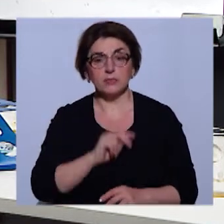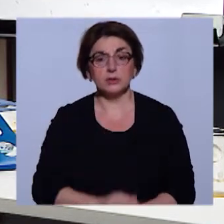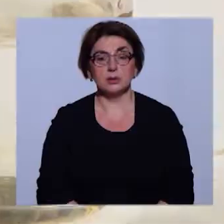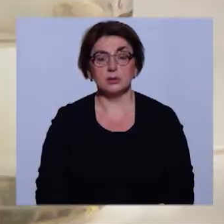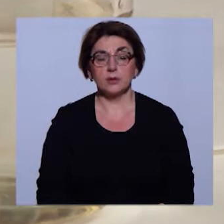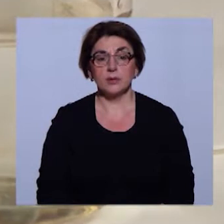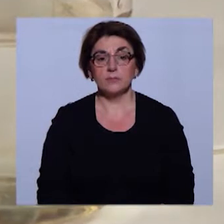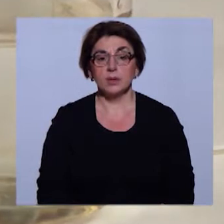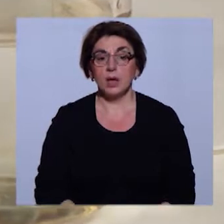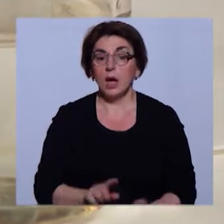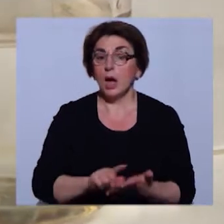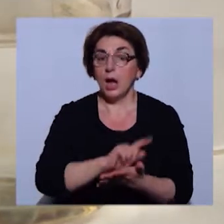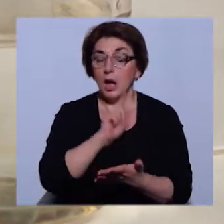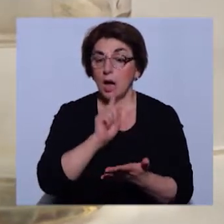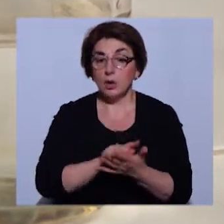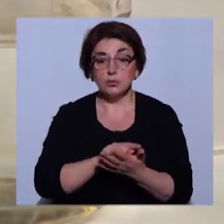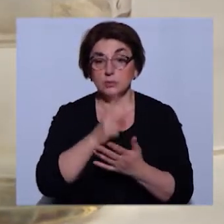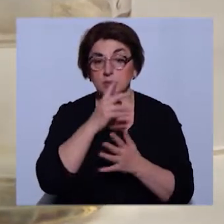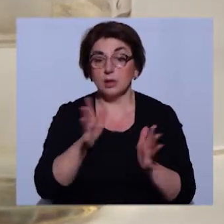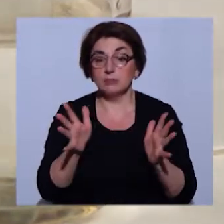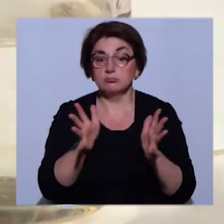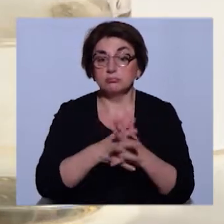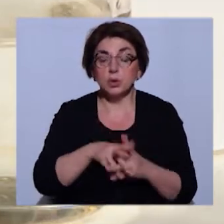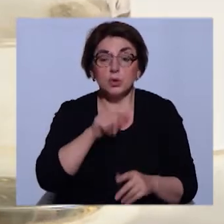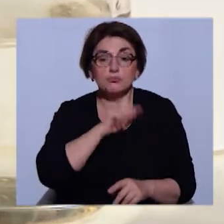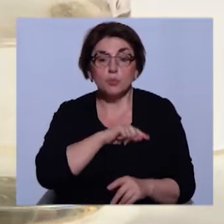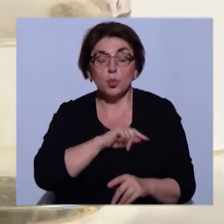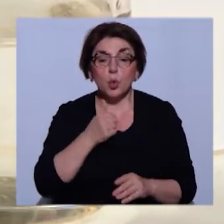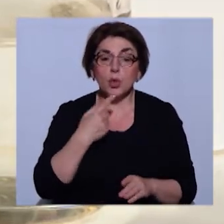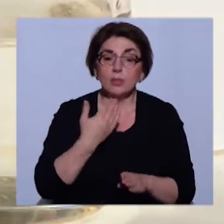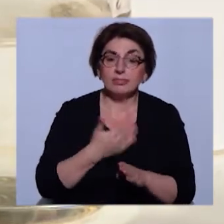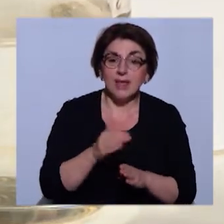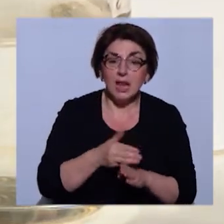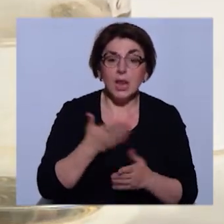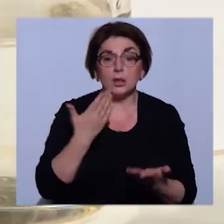ლითიუმი. აუცილებლად დააკვირდით რეაქციის უნარიანობას.